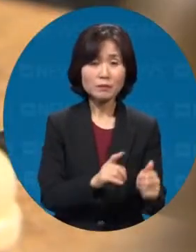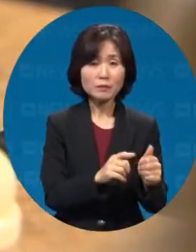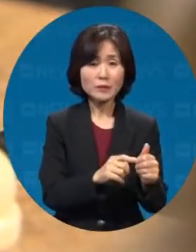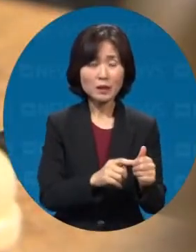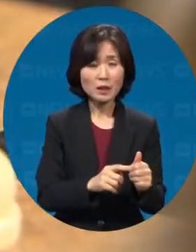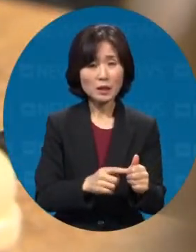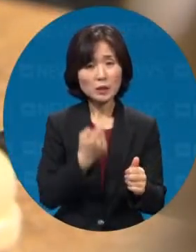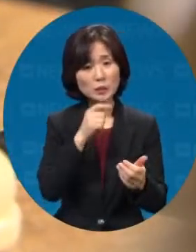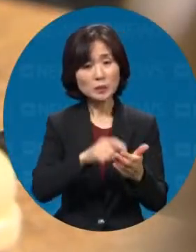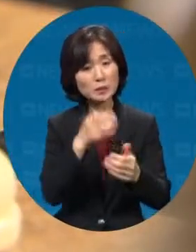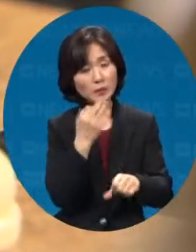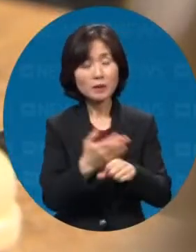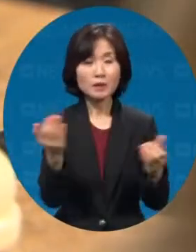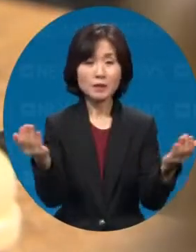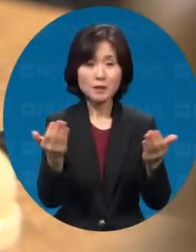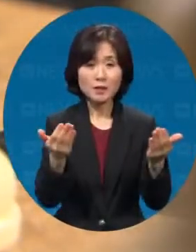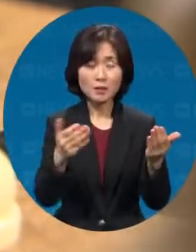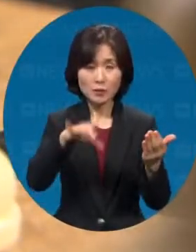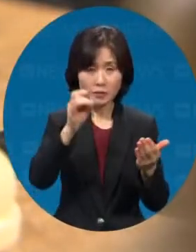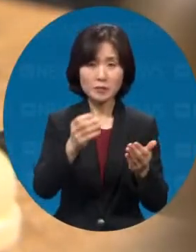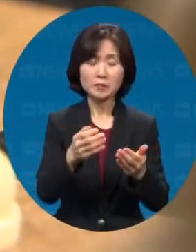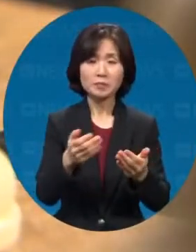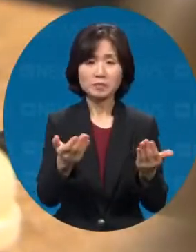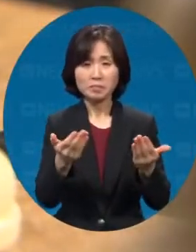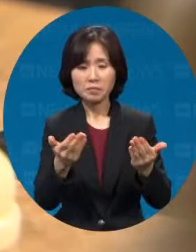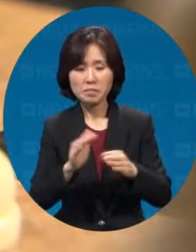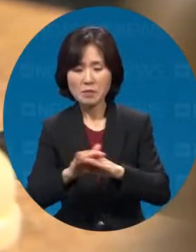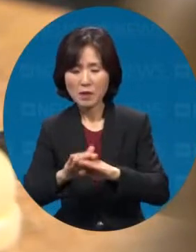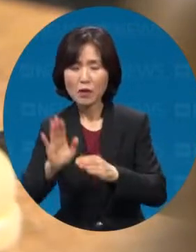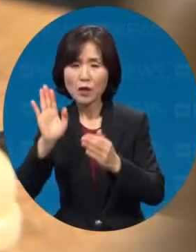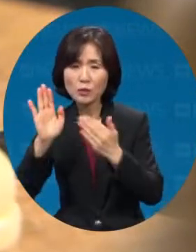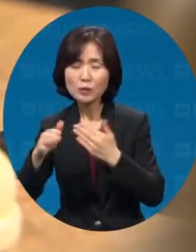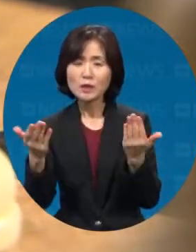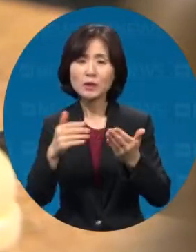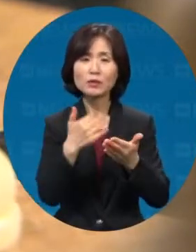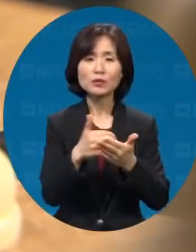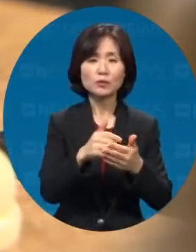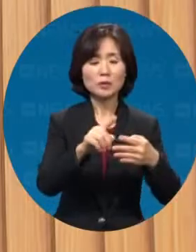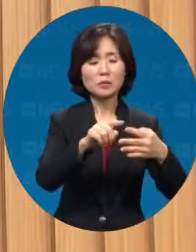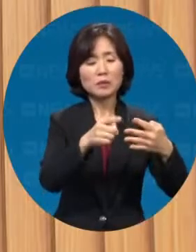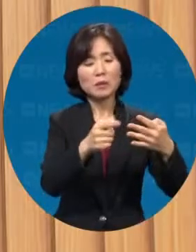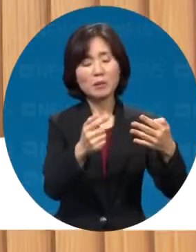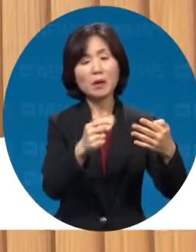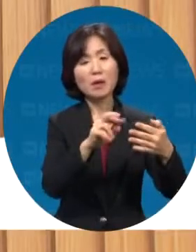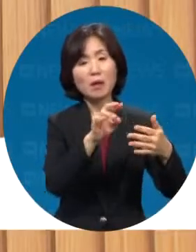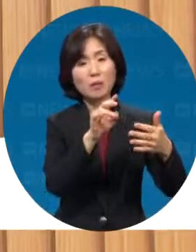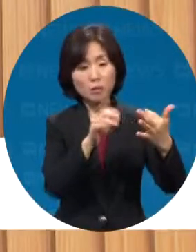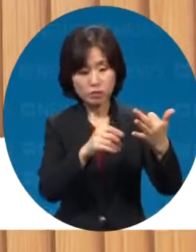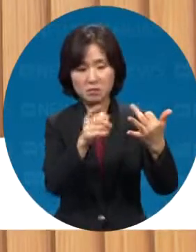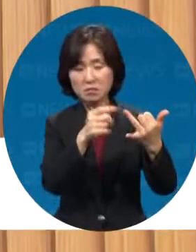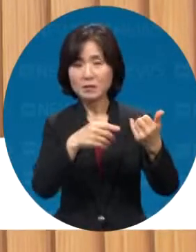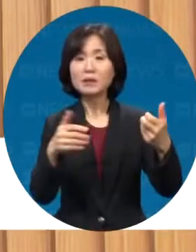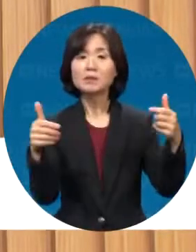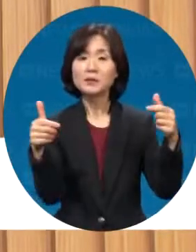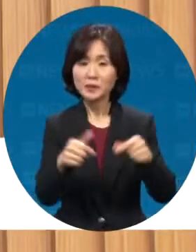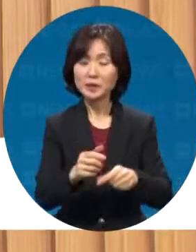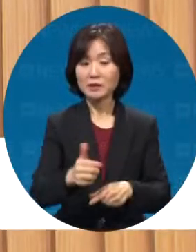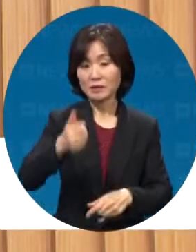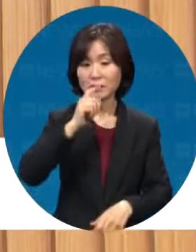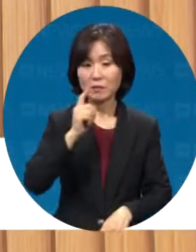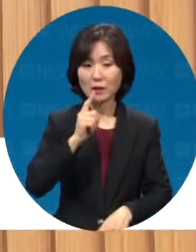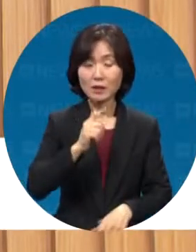손쉬운 일부터 하면서 일의 개수를 줄여나가는 게 전략이라고 말합니다. 쉬운 일을 먼저 앞에다 배치를